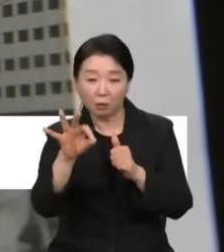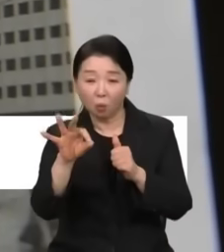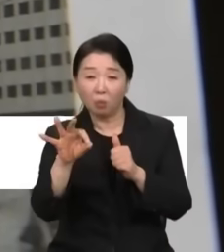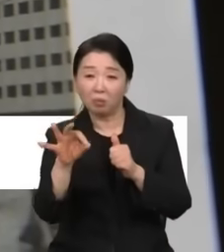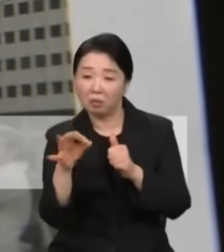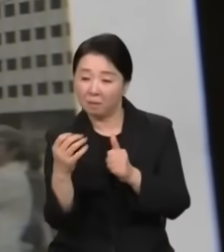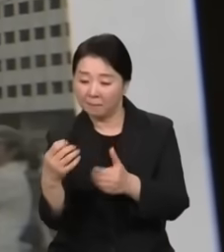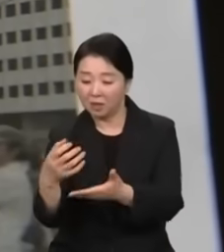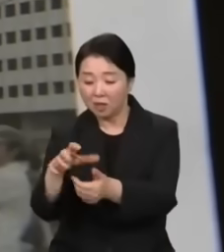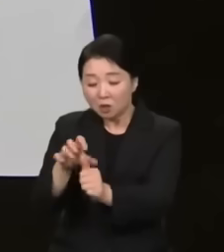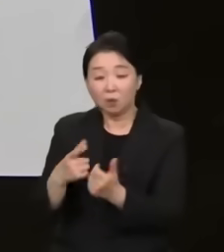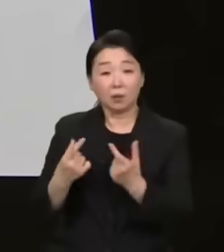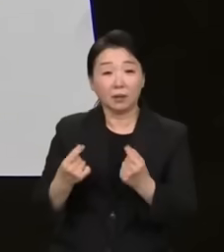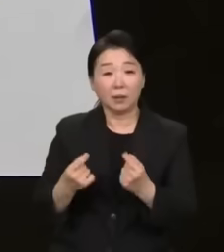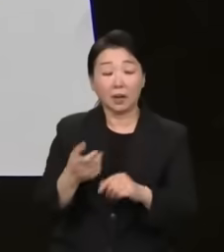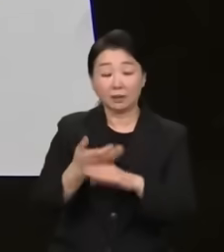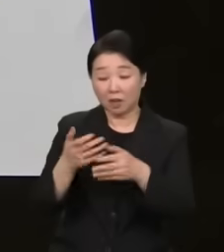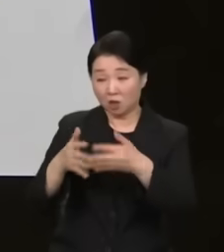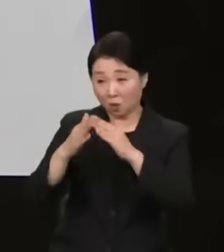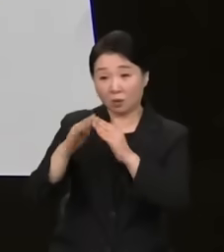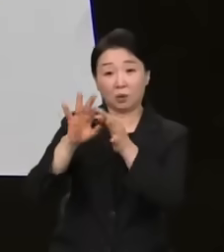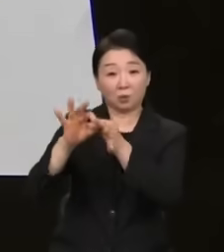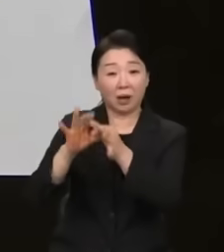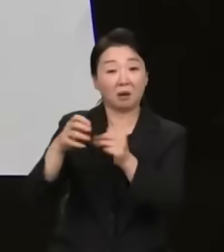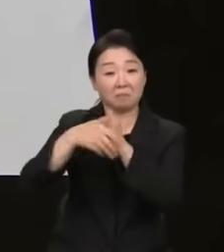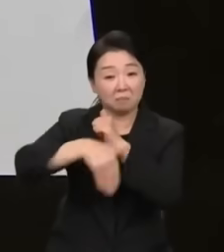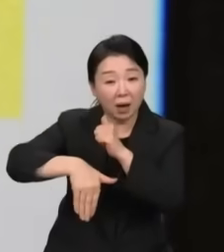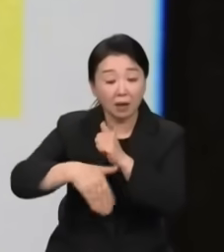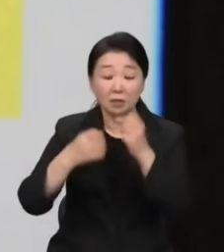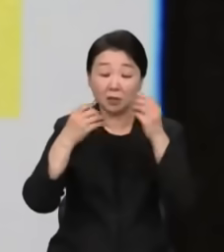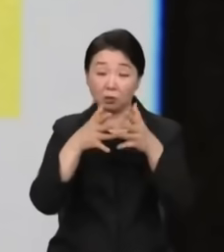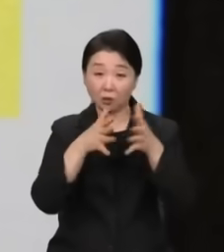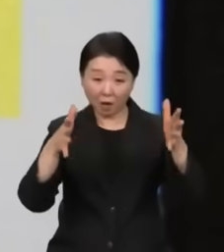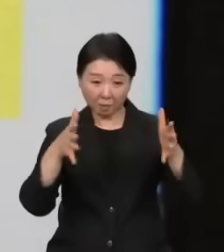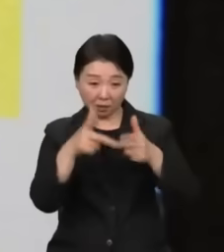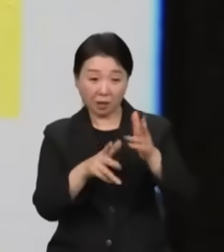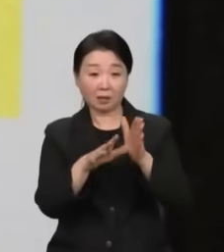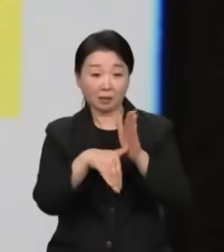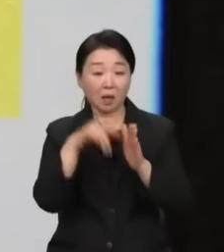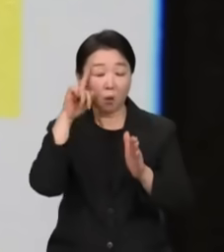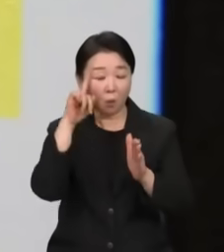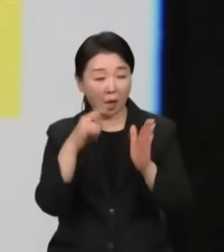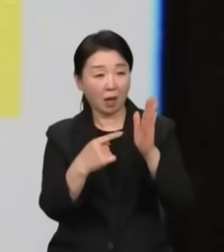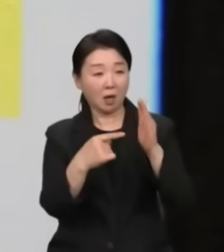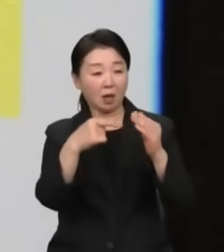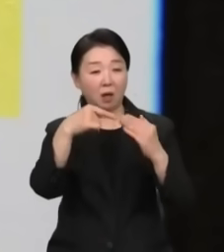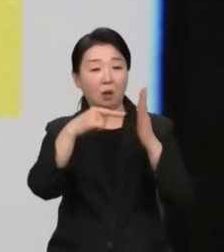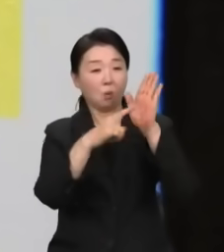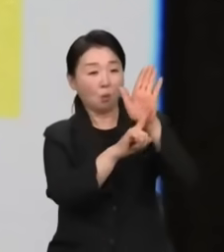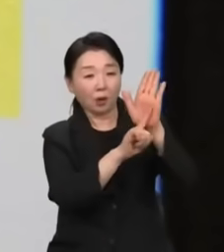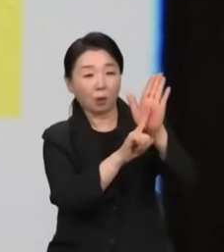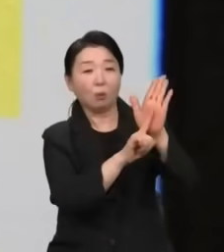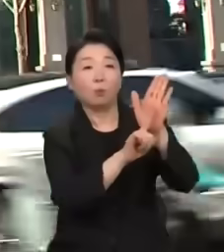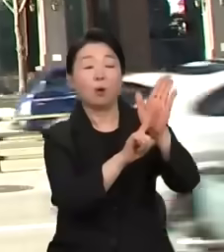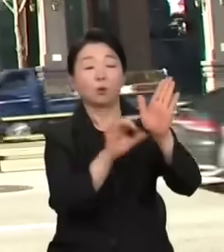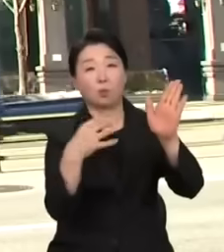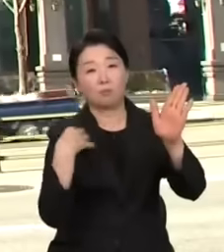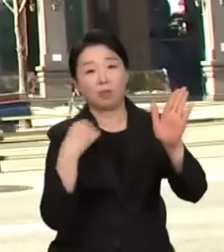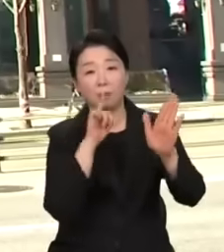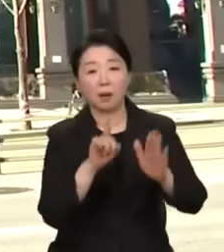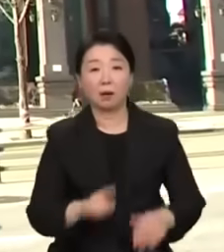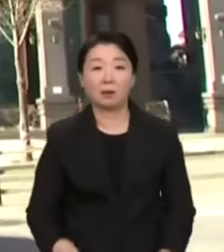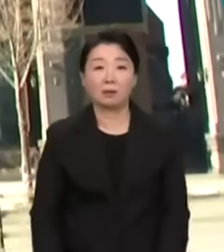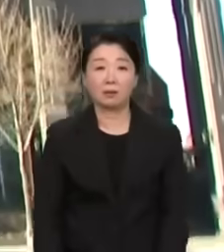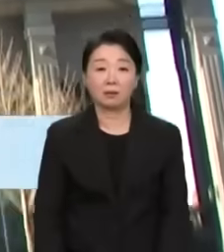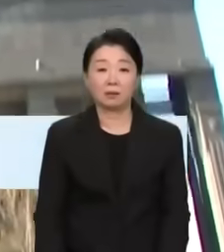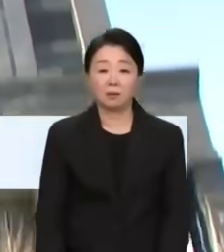나옵니다. 다른 건설 계열사의 신축 아파트 사업 현장에서 옥외 광고 비용 등을 부담한다는 계획안입니다. 우